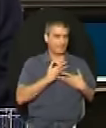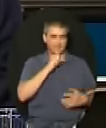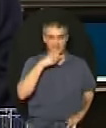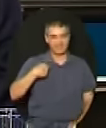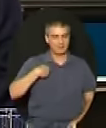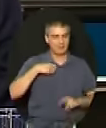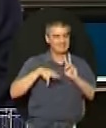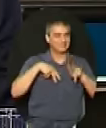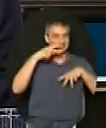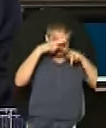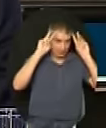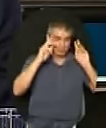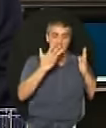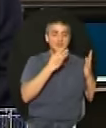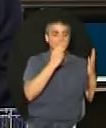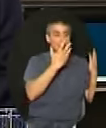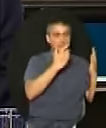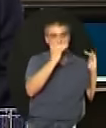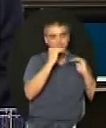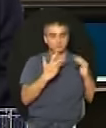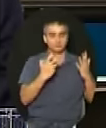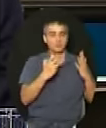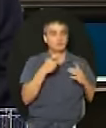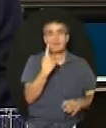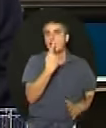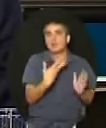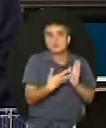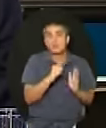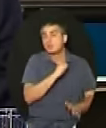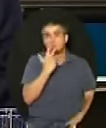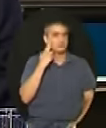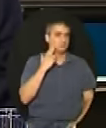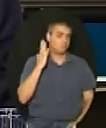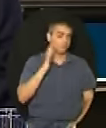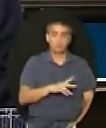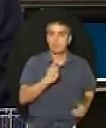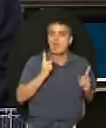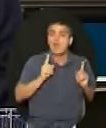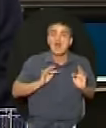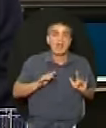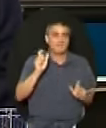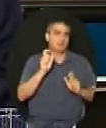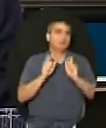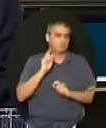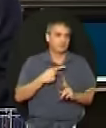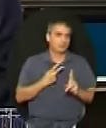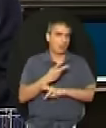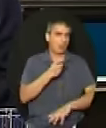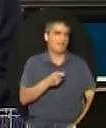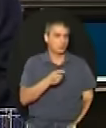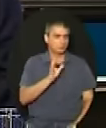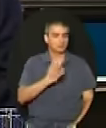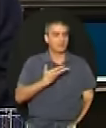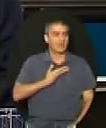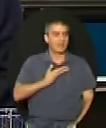גמלת סיעוד מ-90 ל-80. זאת אחת הבדיקות המשפילות ביותר שאלפי אלפי אנשים במדינת ישראל צריכים לעבור